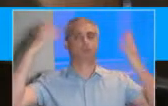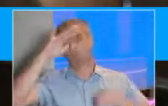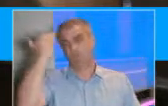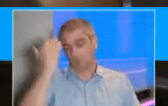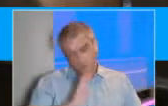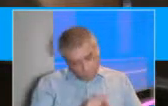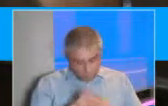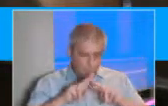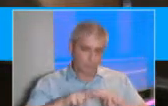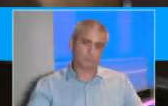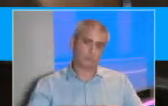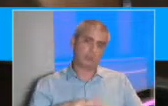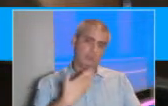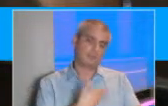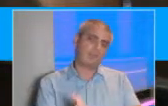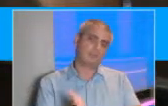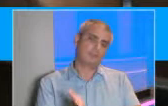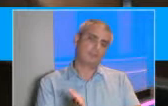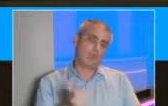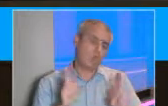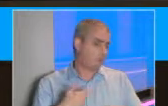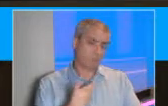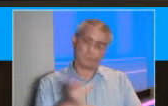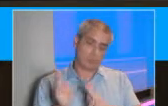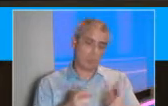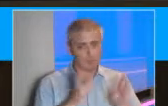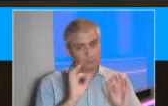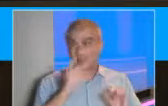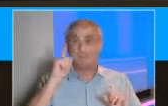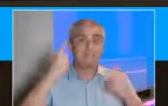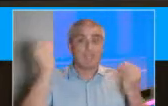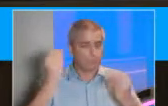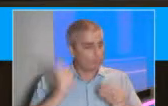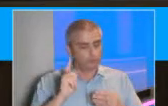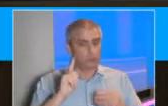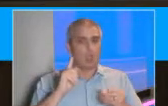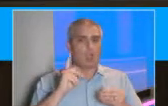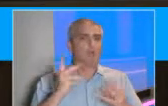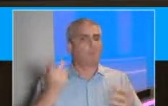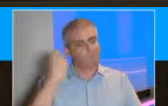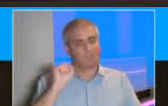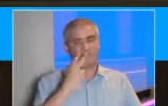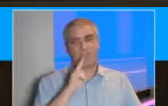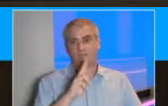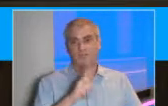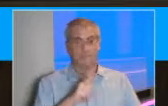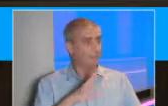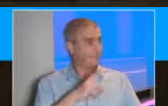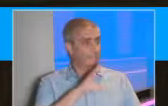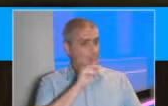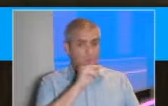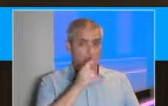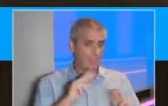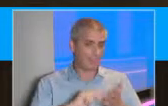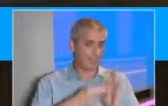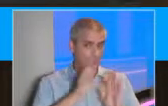קיצוני. אתה פשוט משאיר את הדלת פתוחה, את האופציות פתוחות, כדי שאם יקרה משהו שלא תפר עוד פעם הבטחה. האם מדובר באיזה